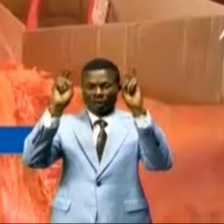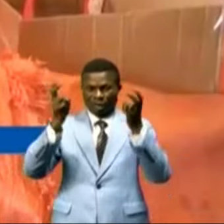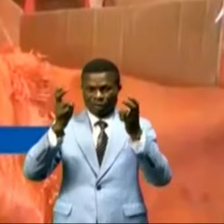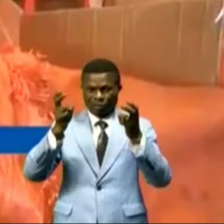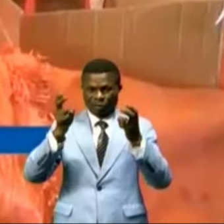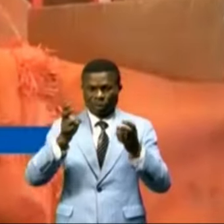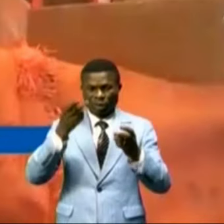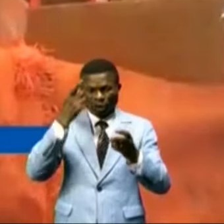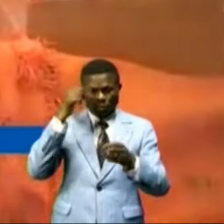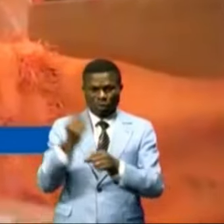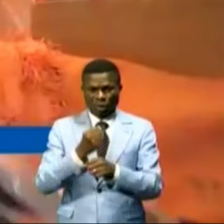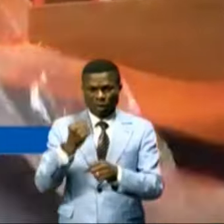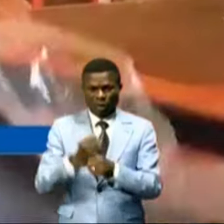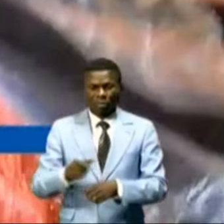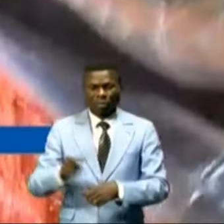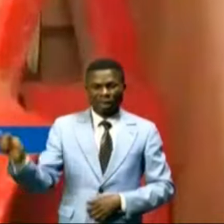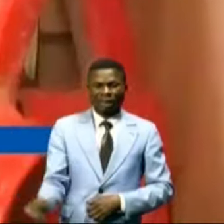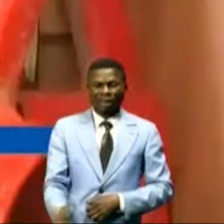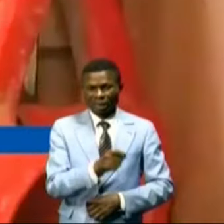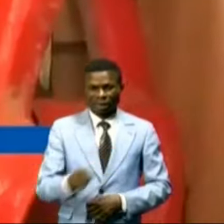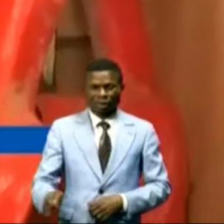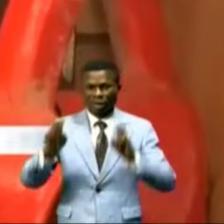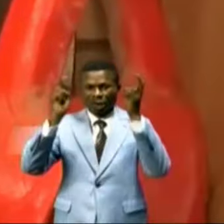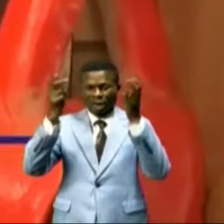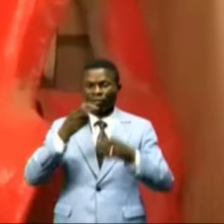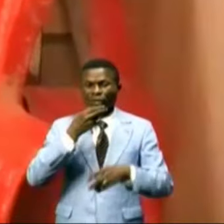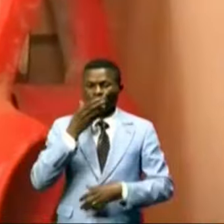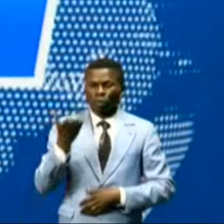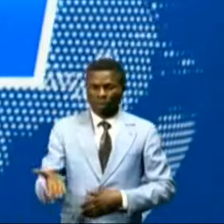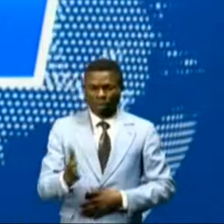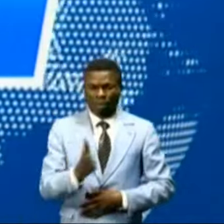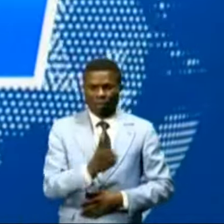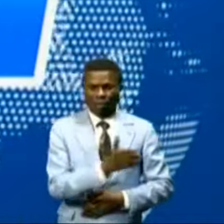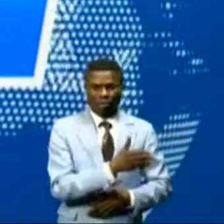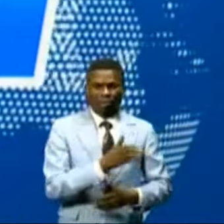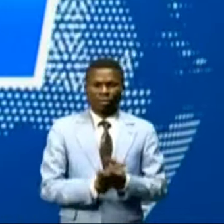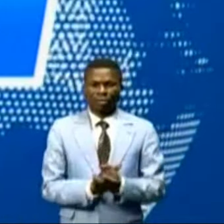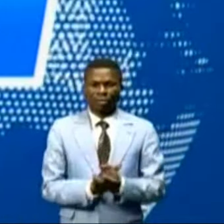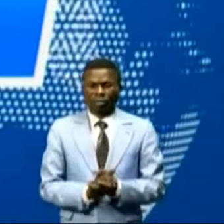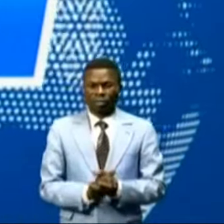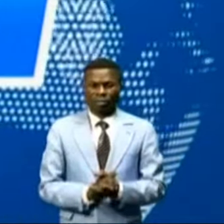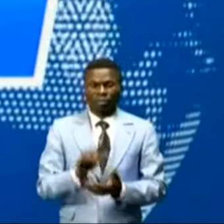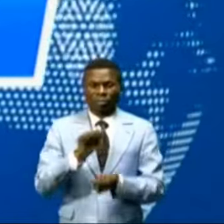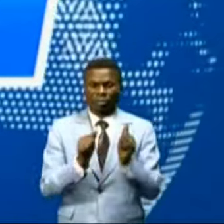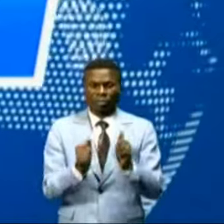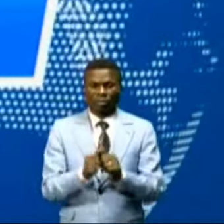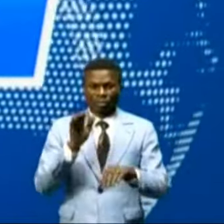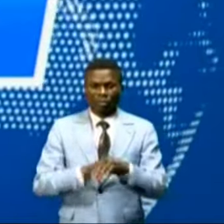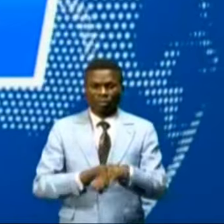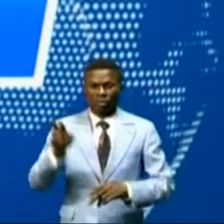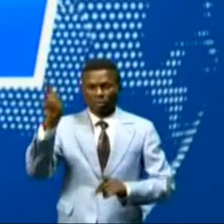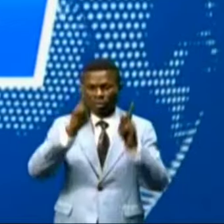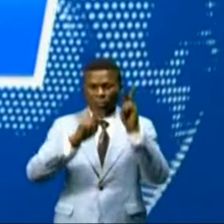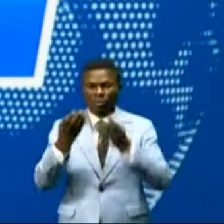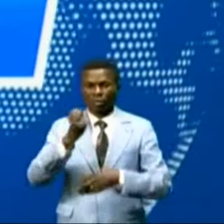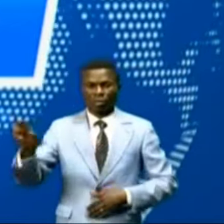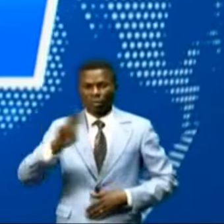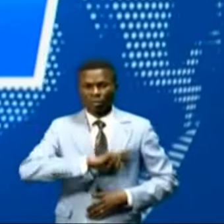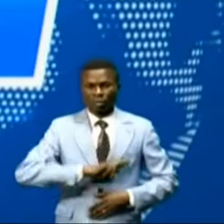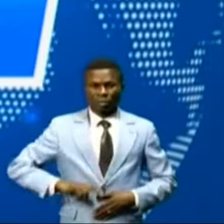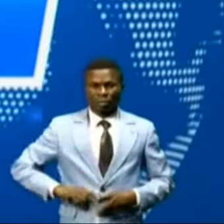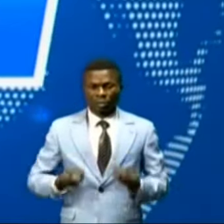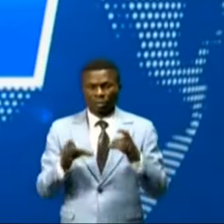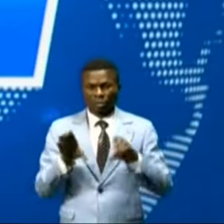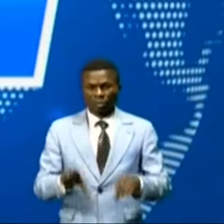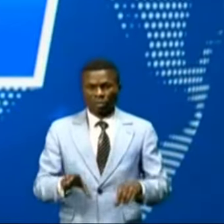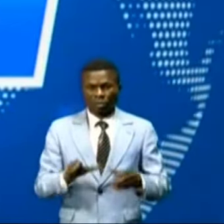la politique d'assainissement de la ville. Et la situation qui traverse la population dans l'est de la République démocratique du